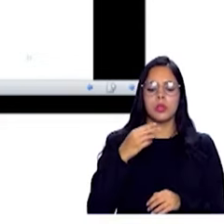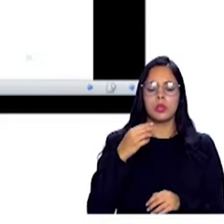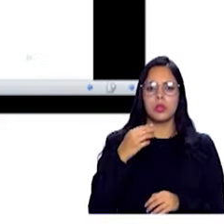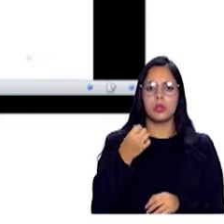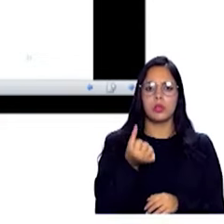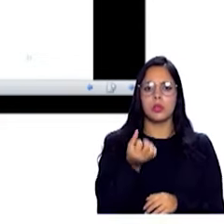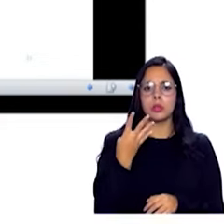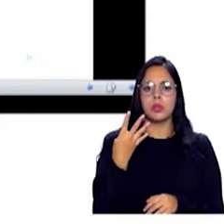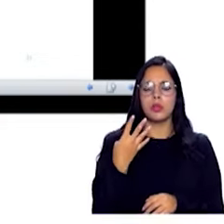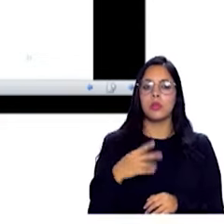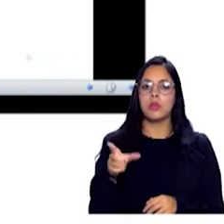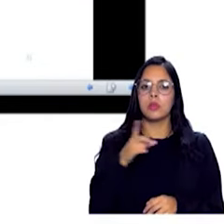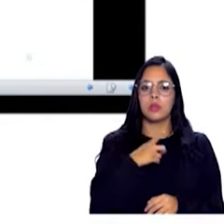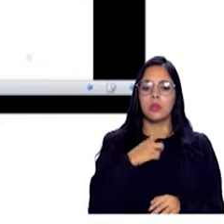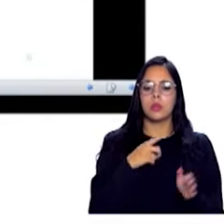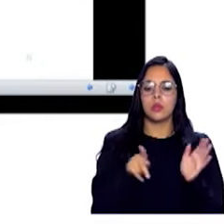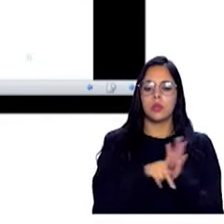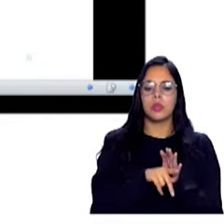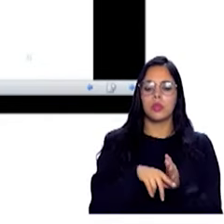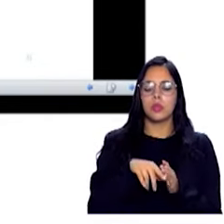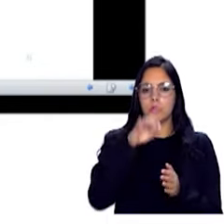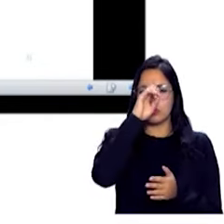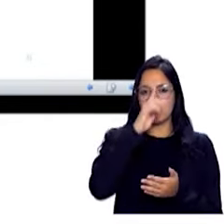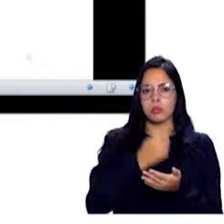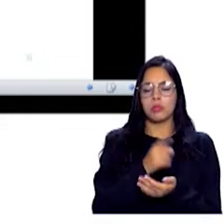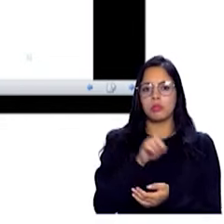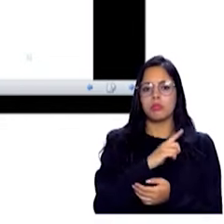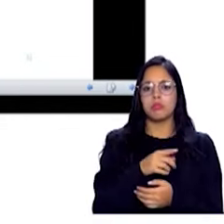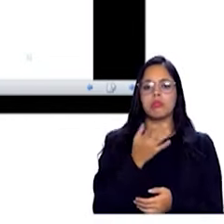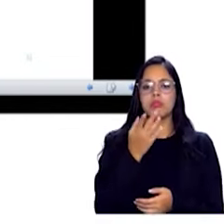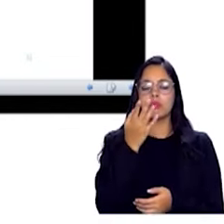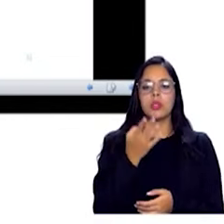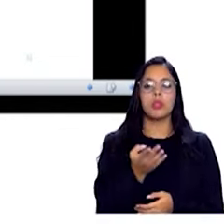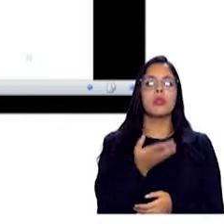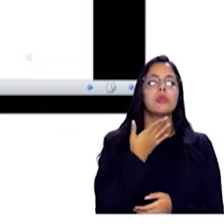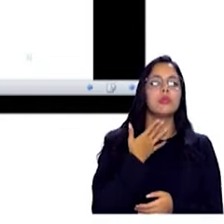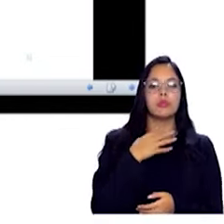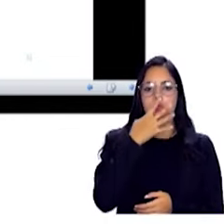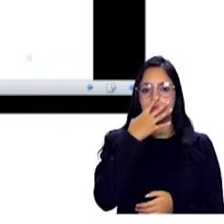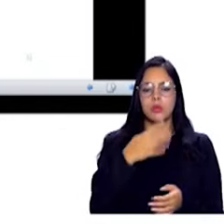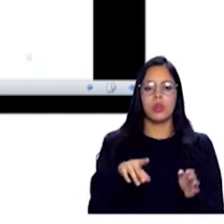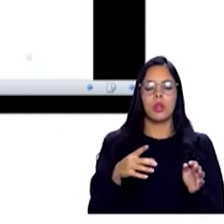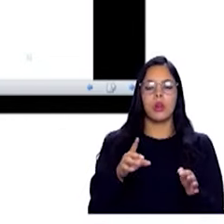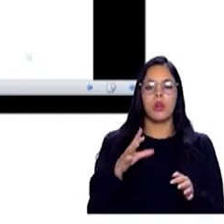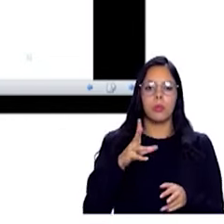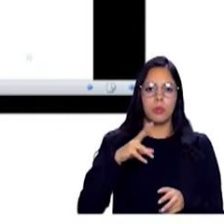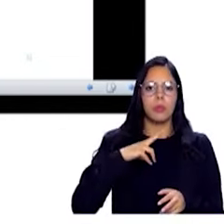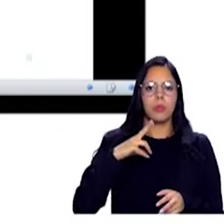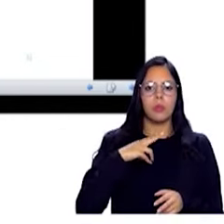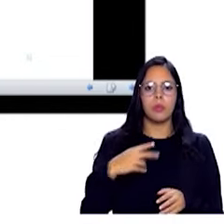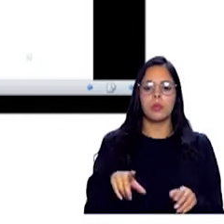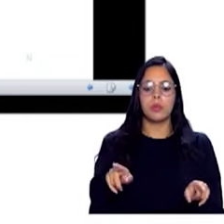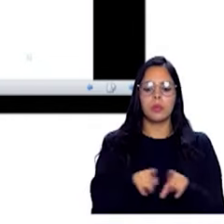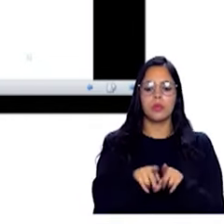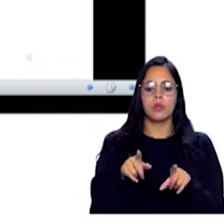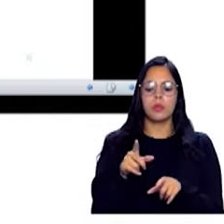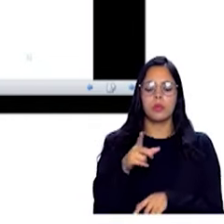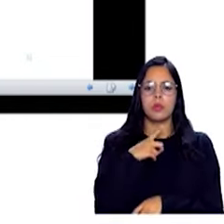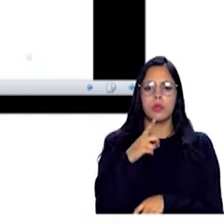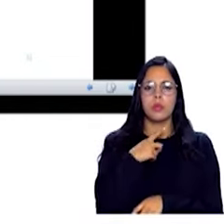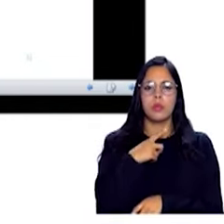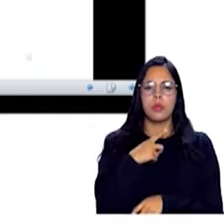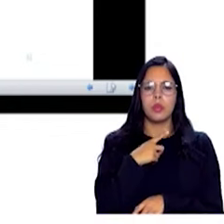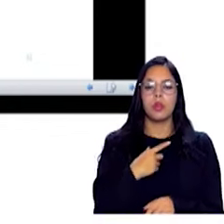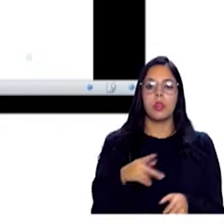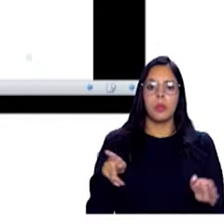privato Sul caso concreto Il cosiddetto Us litigator e secondario e al servizio dell'inter pubblico Della Della